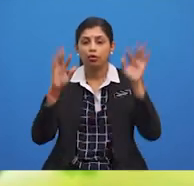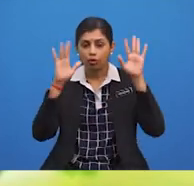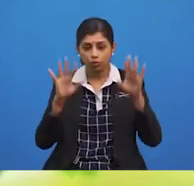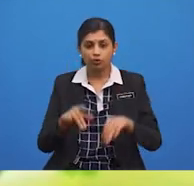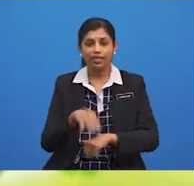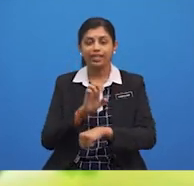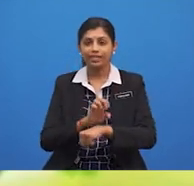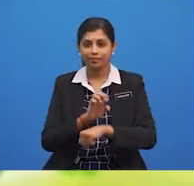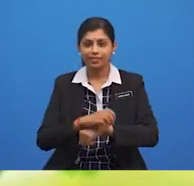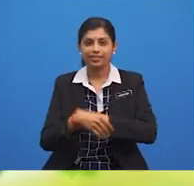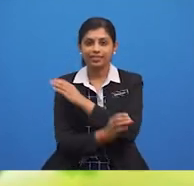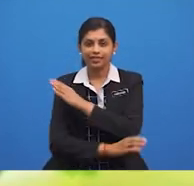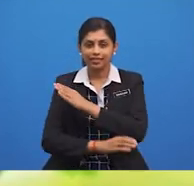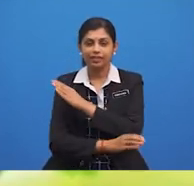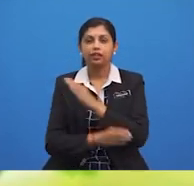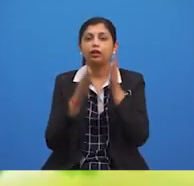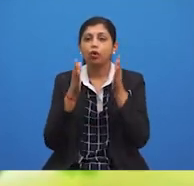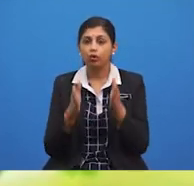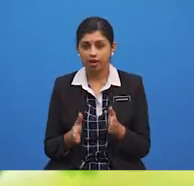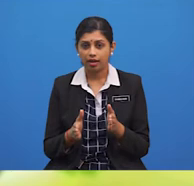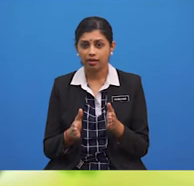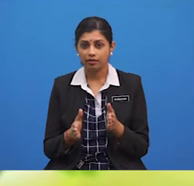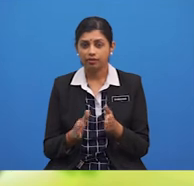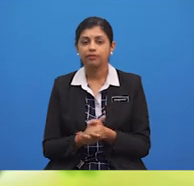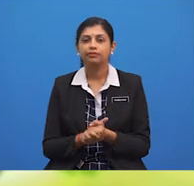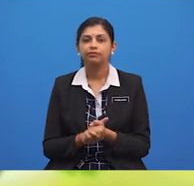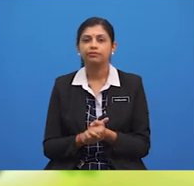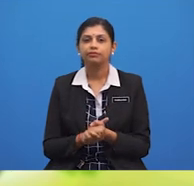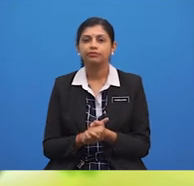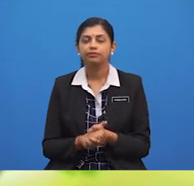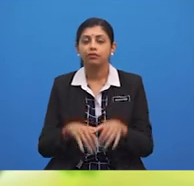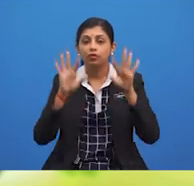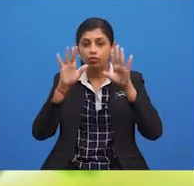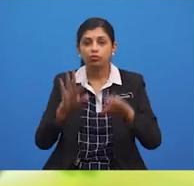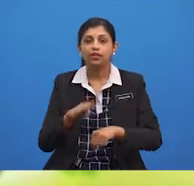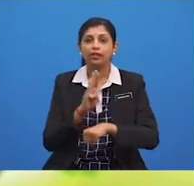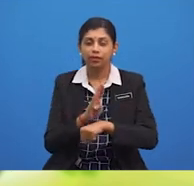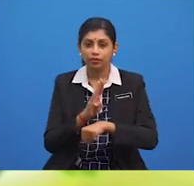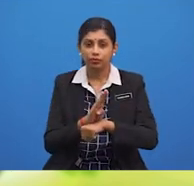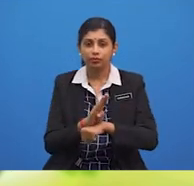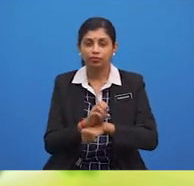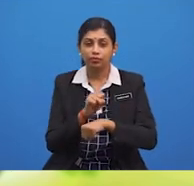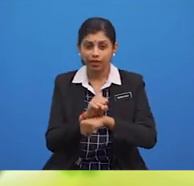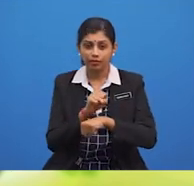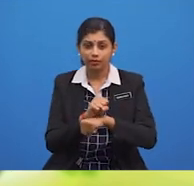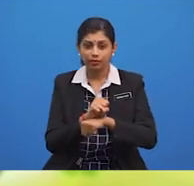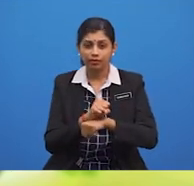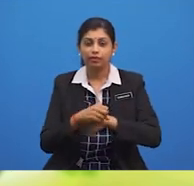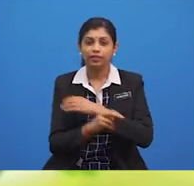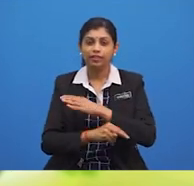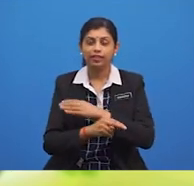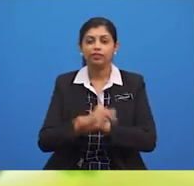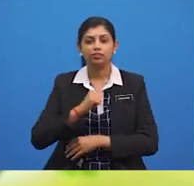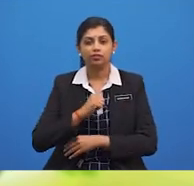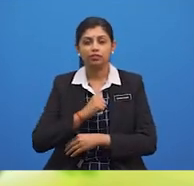di negeri orang, hujan batu di negeri sendiri lebih baik di